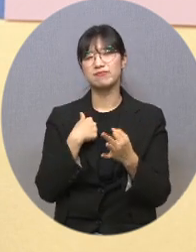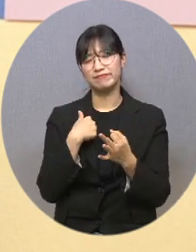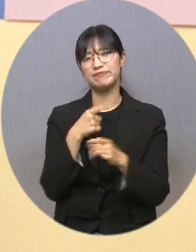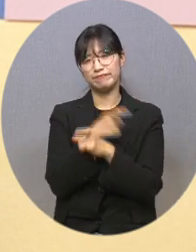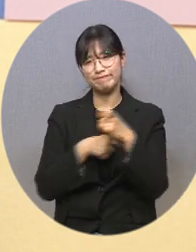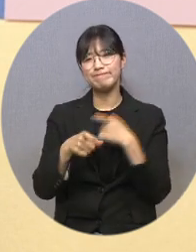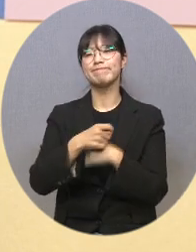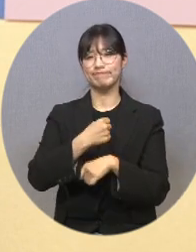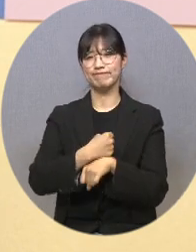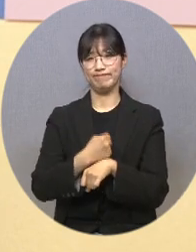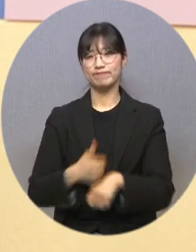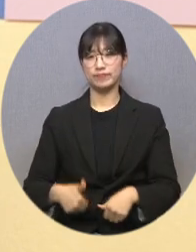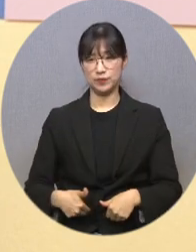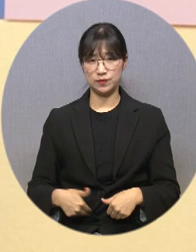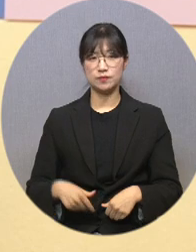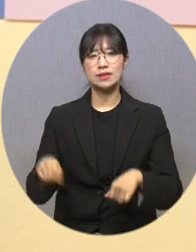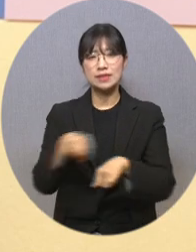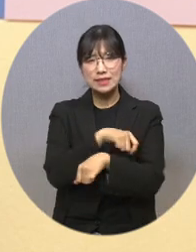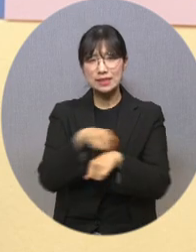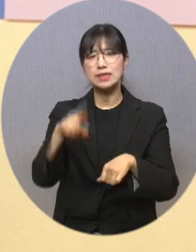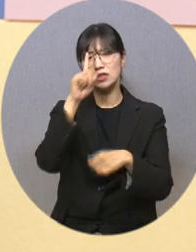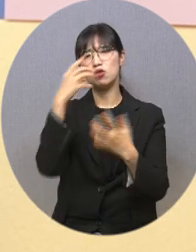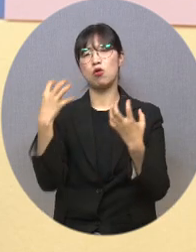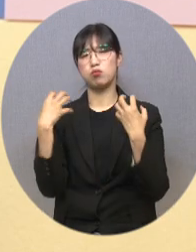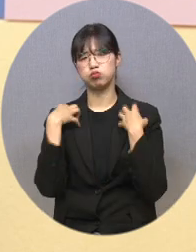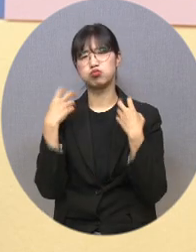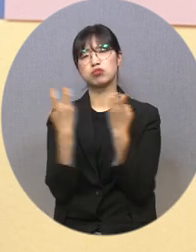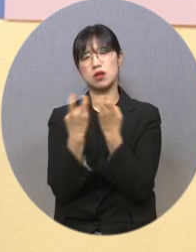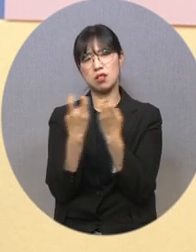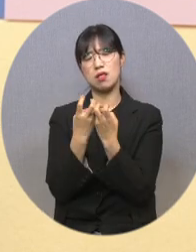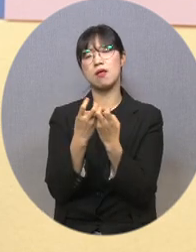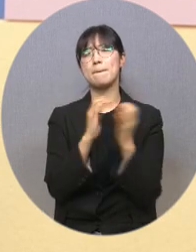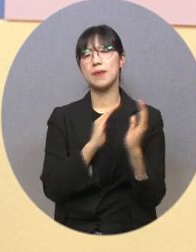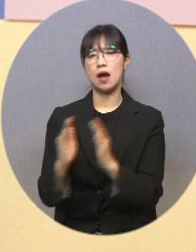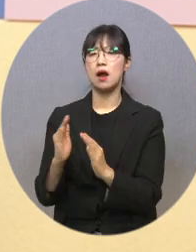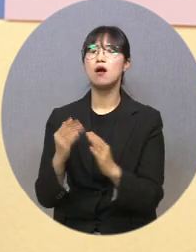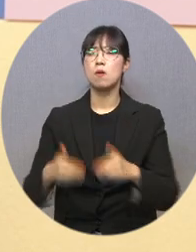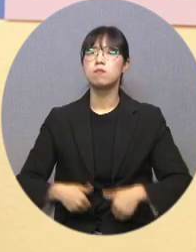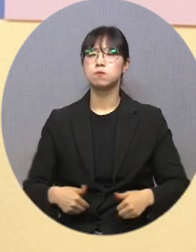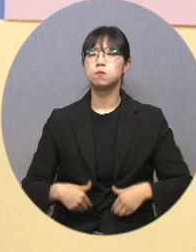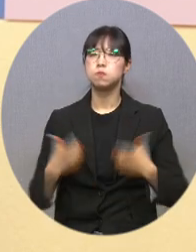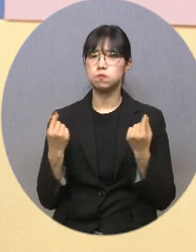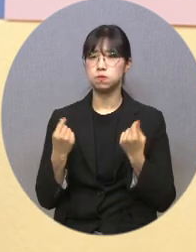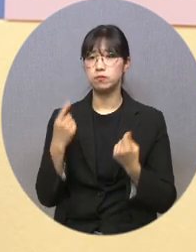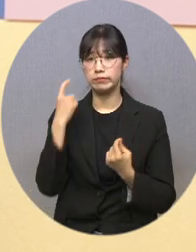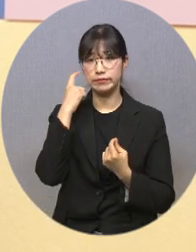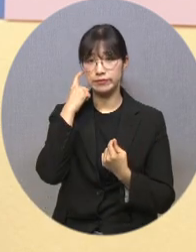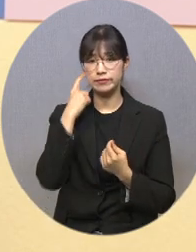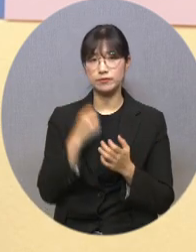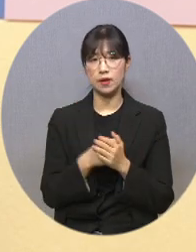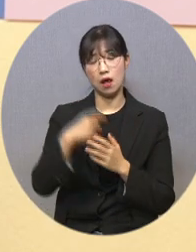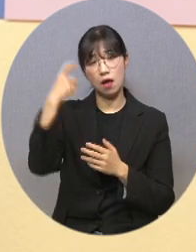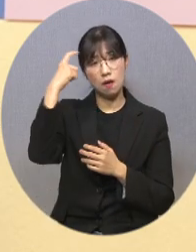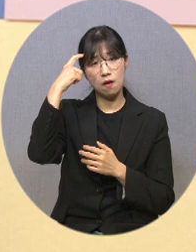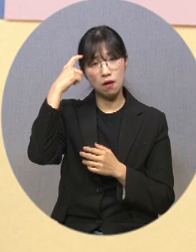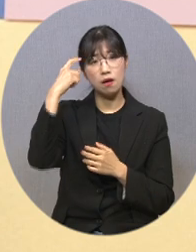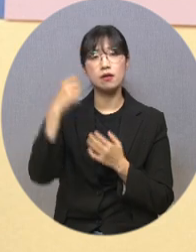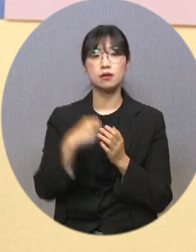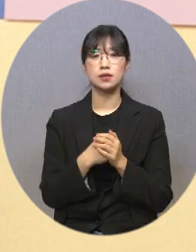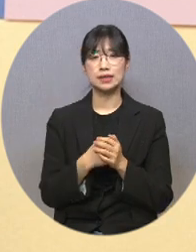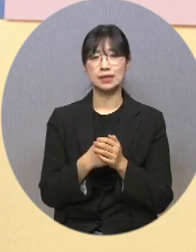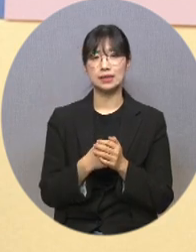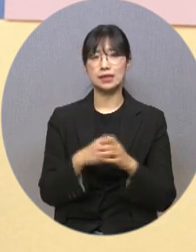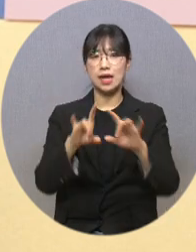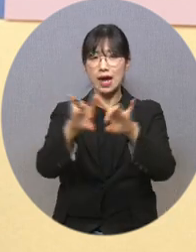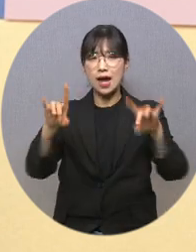해나갈 것이고 특히나 정부 차원의 대책 마련이 좀 있어야 되겠다라는 생각을 합니다. 왜냐하면 네.